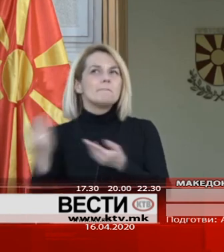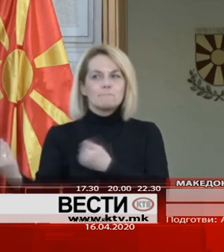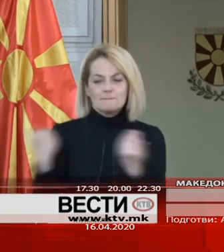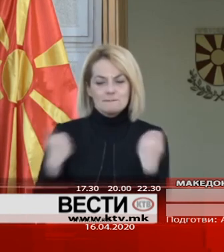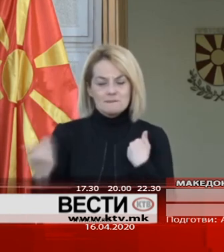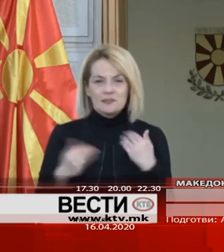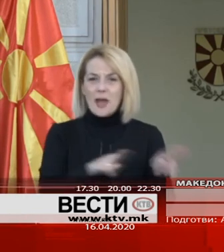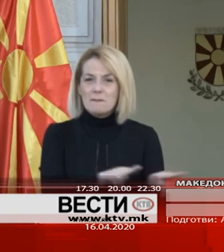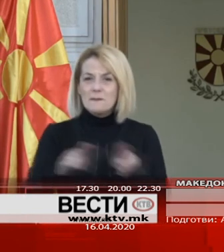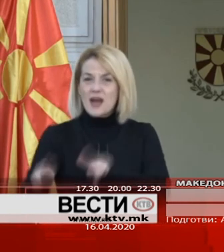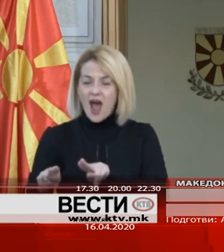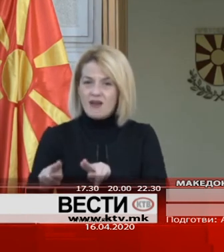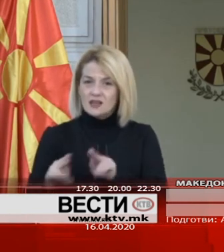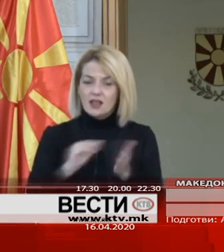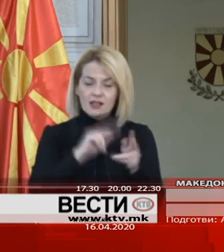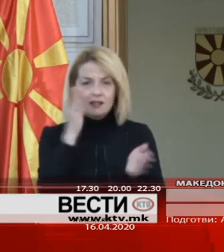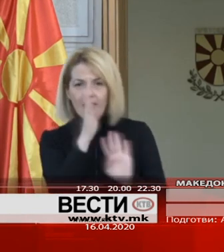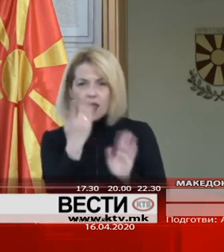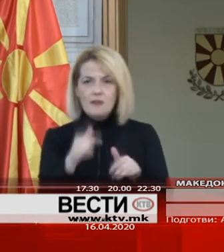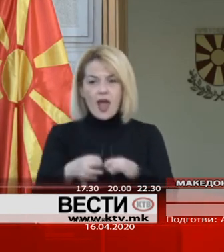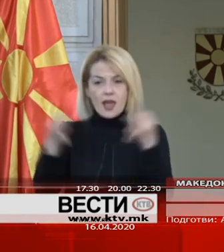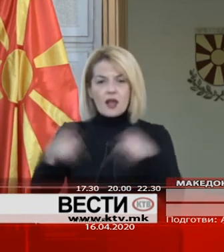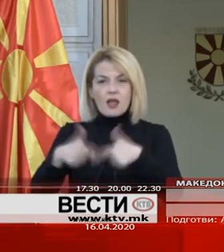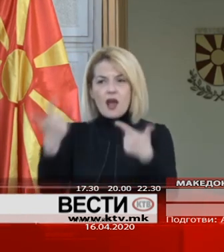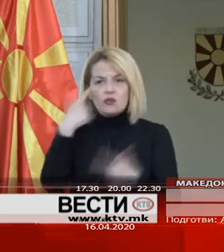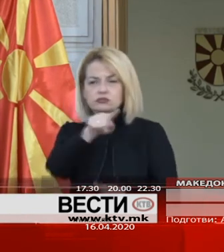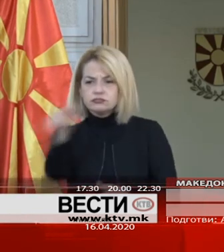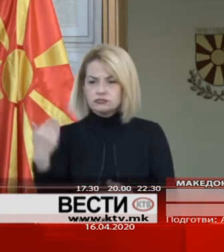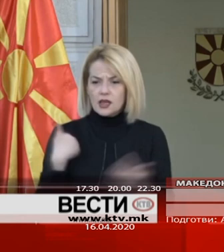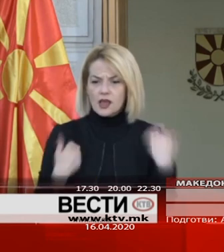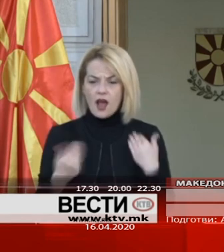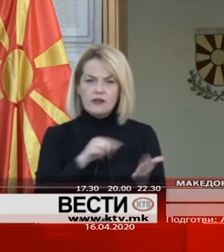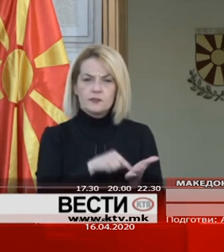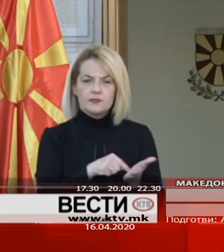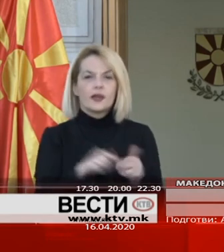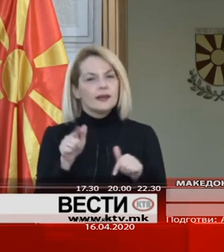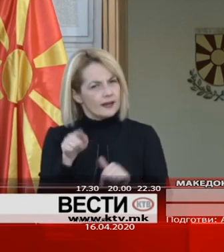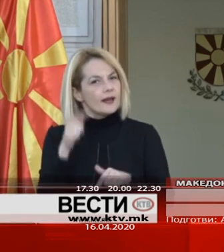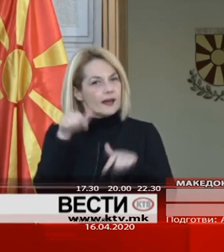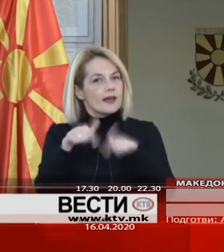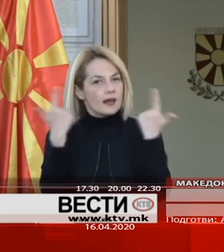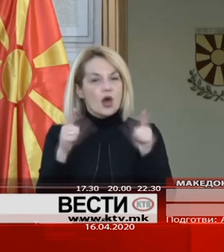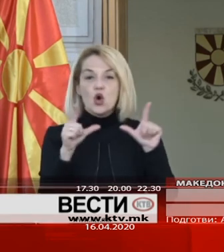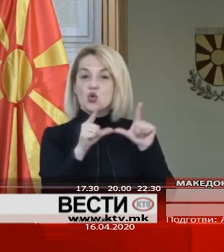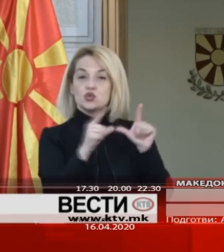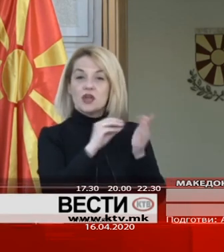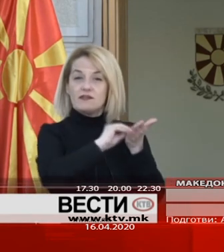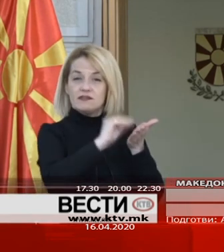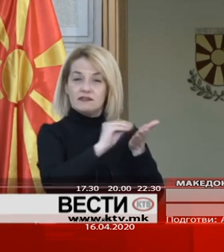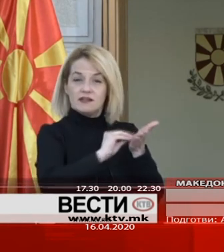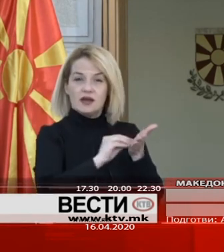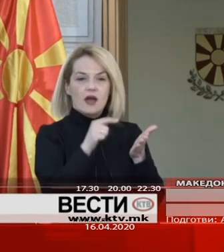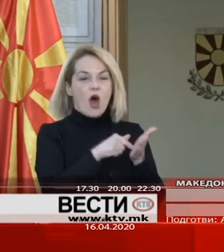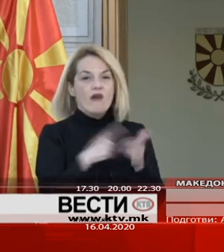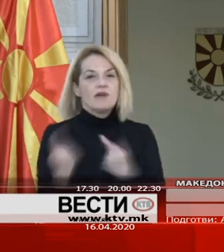појавија во стручната и во генералната јавност последните денови. Јасно е дека Уставотворецот нема